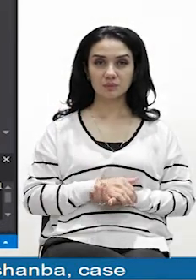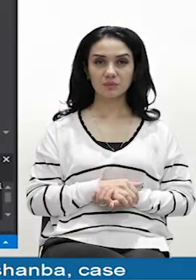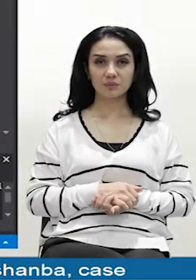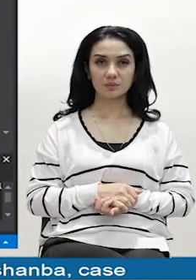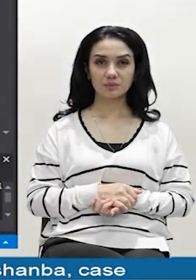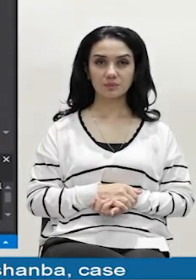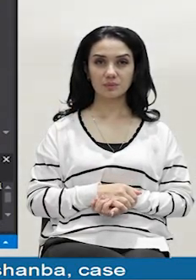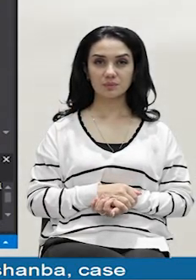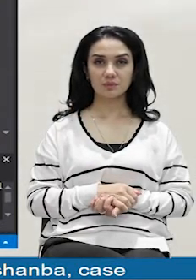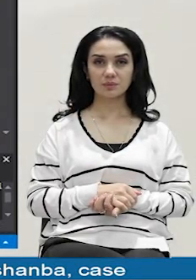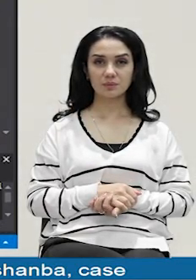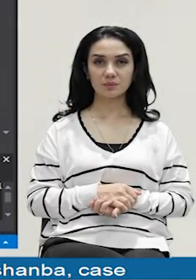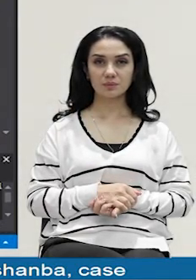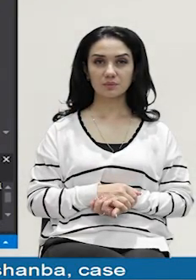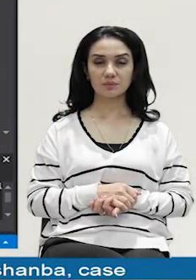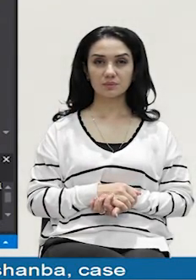Payşamba.